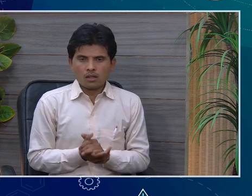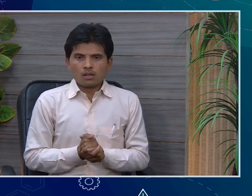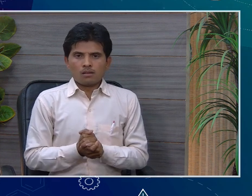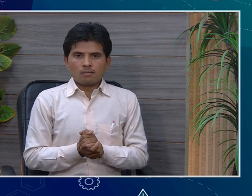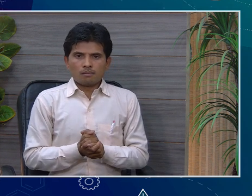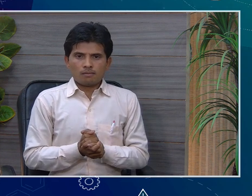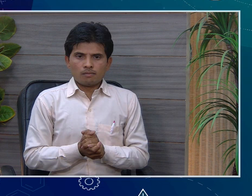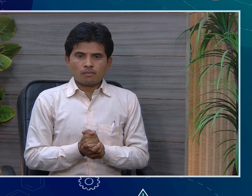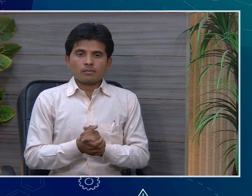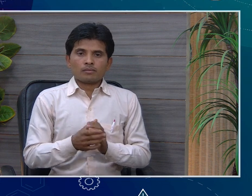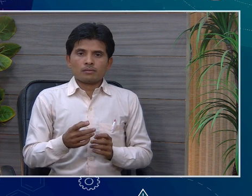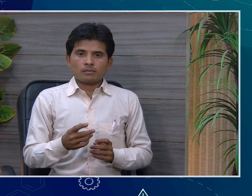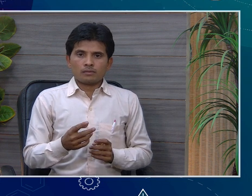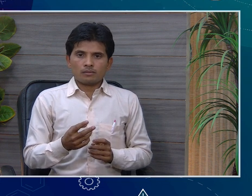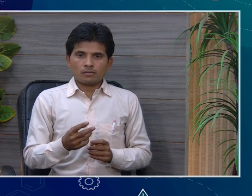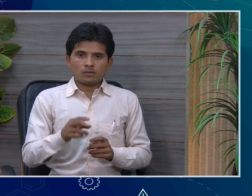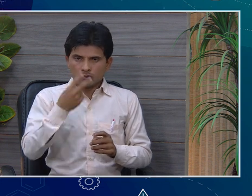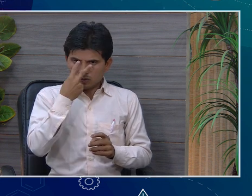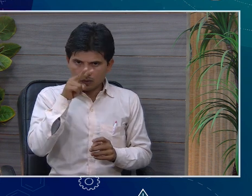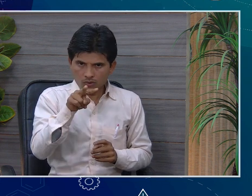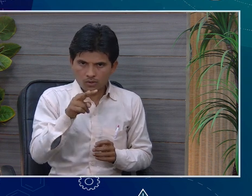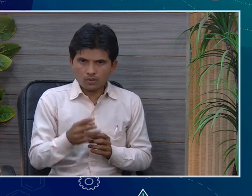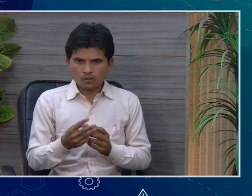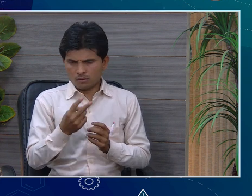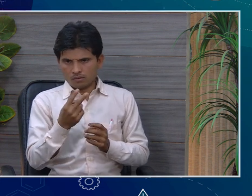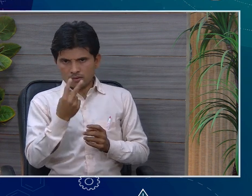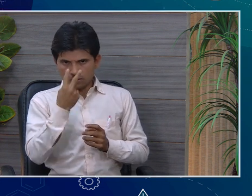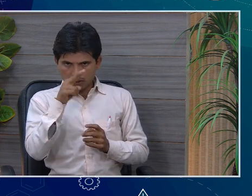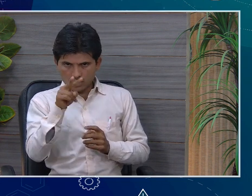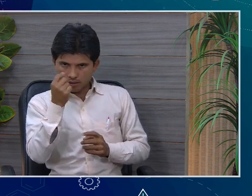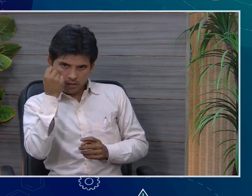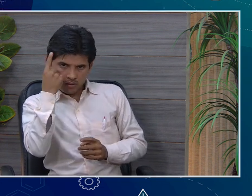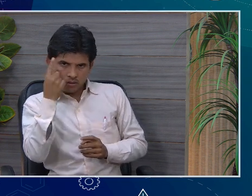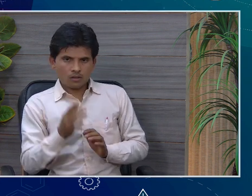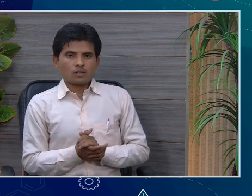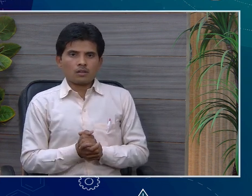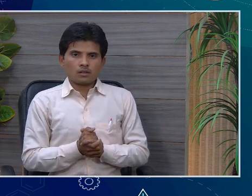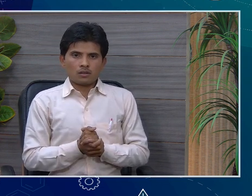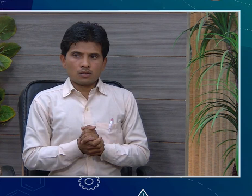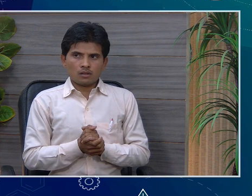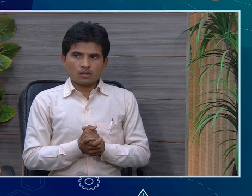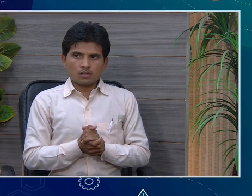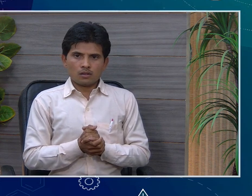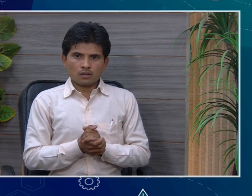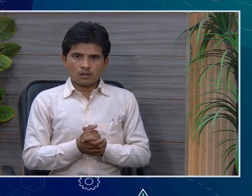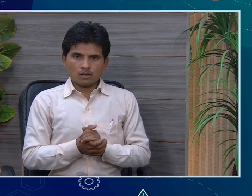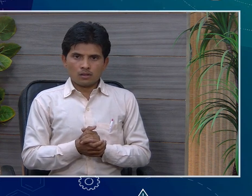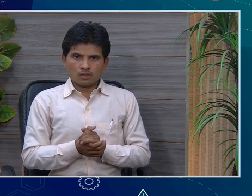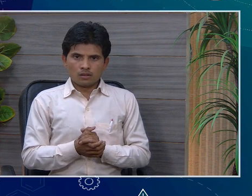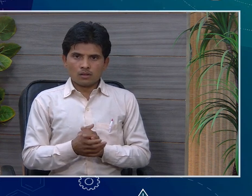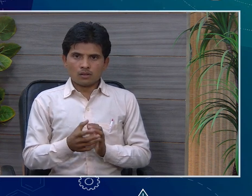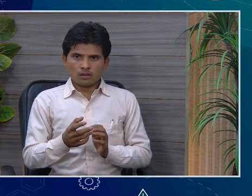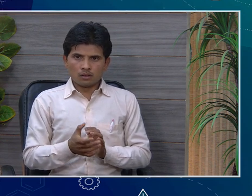सबसे ज्यादा जो हाइलाइटेड है वह विजन है ना कि हम देखकर समझते हैं विज्ञान के समय में हम कुछ रीडिंग ले रहे हैं यह कुछ